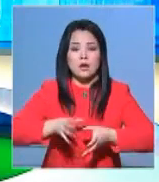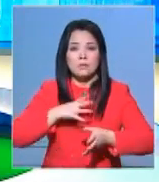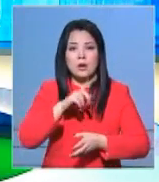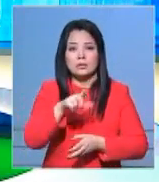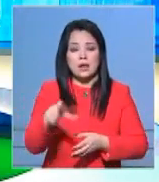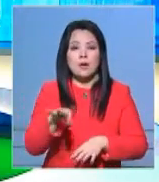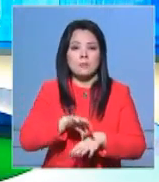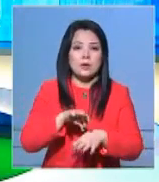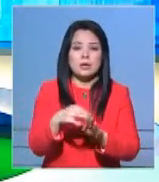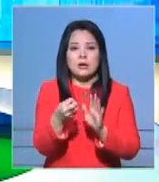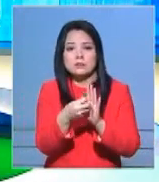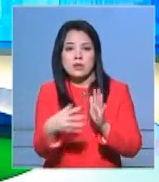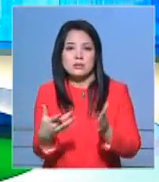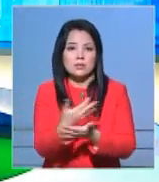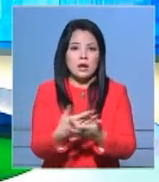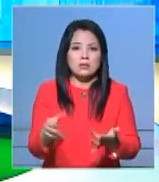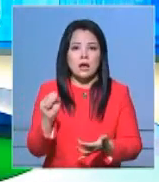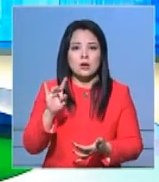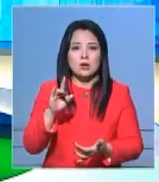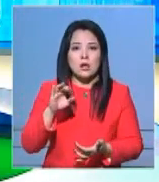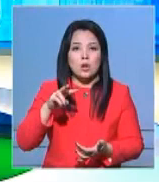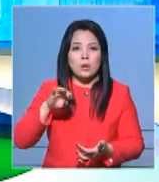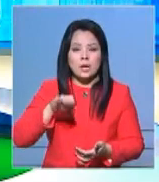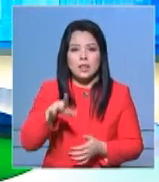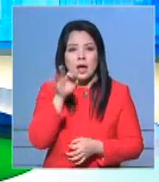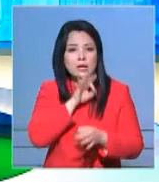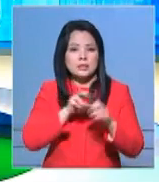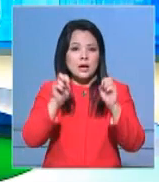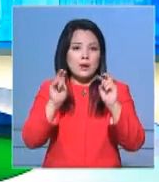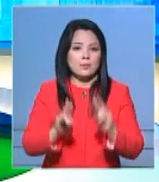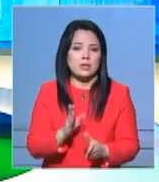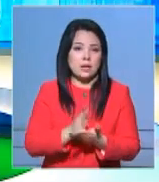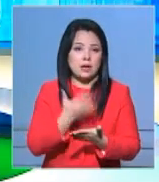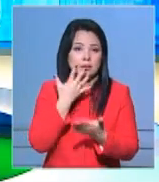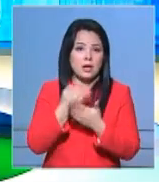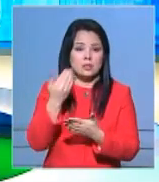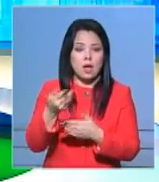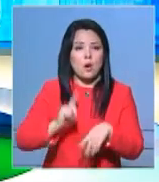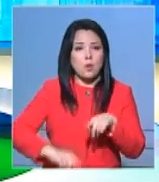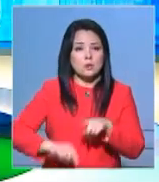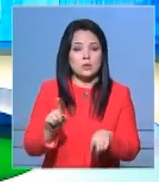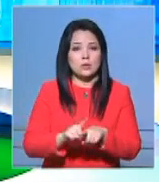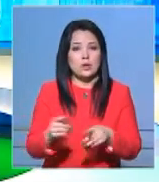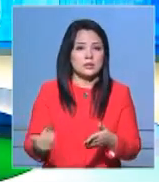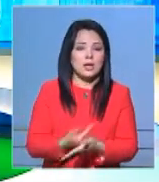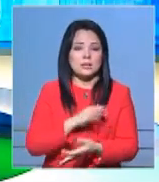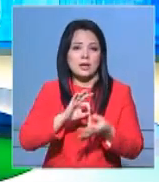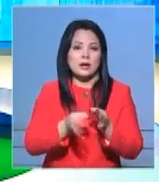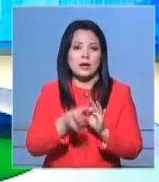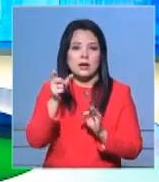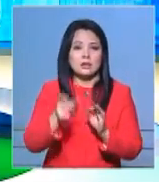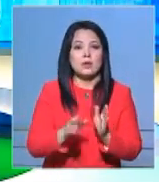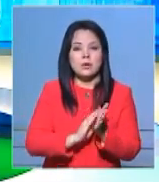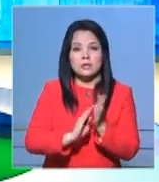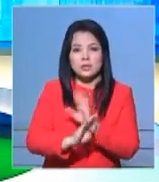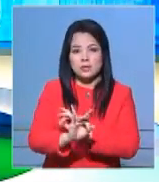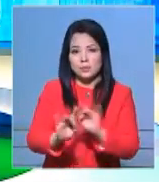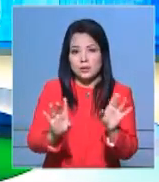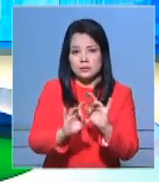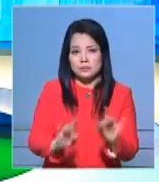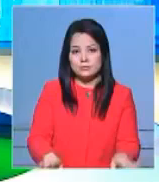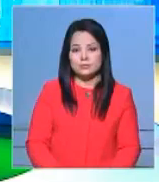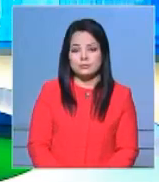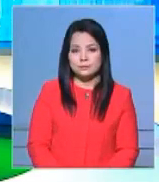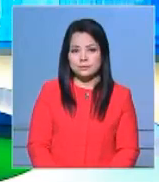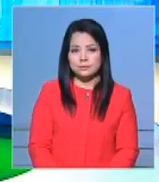жоқ қатерлі ісікке қарсы қолданылатын арглобин препараты бар. Отандық фармацевтиканың жаңа қарқыны жайында аймақтағы тілшіміз Айнур Абдиева